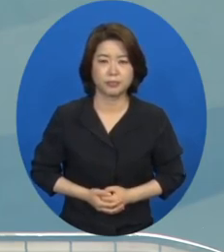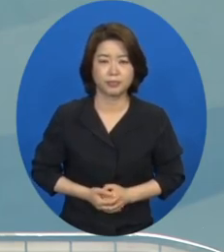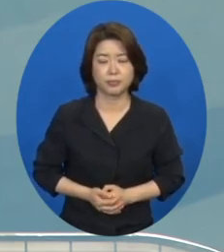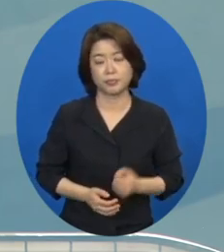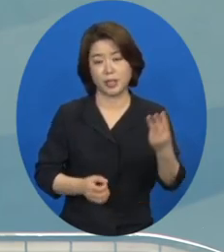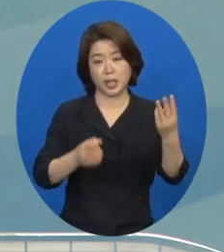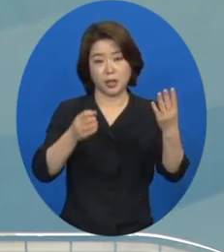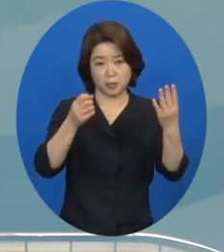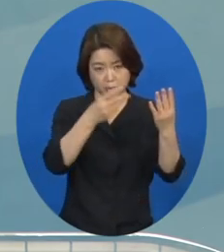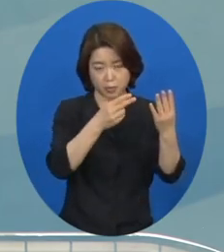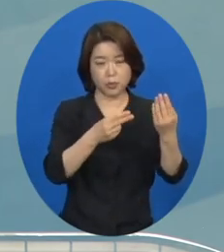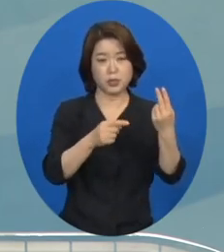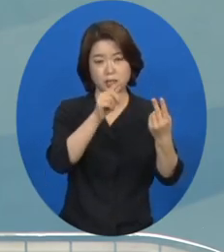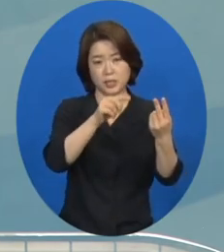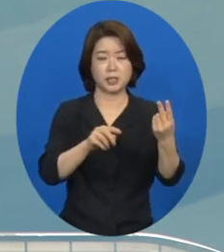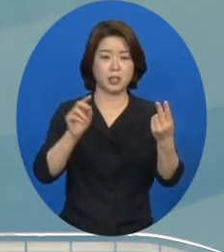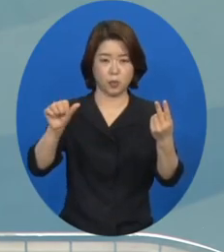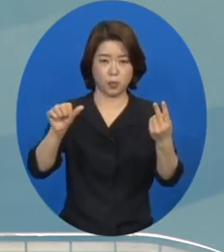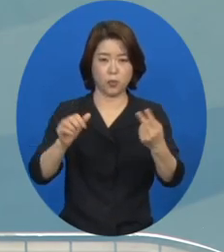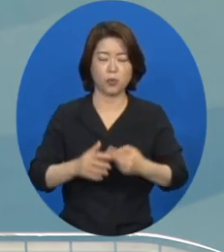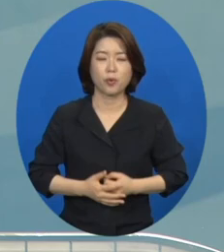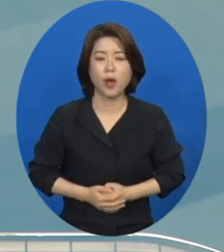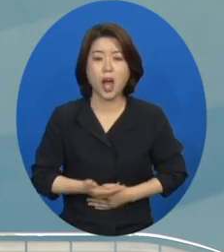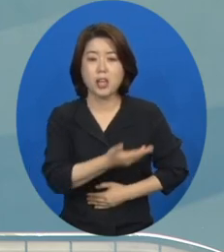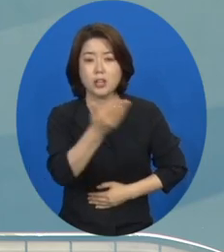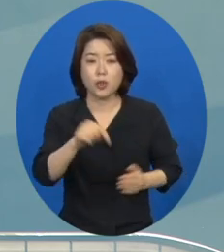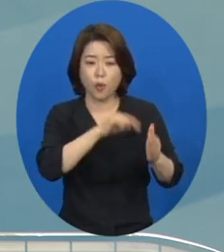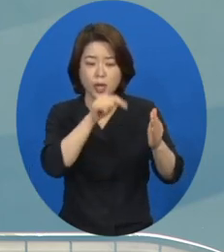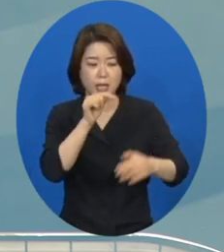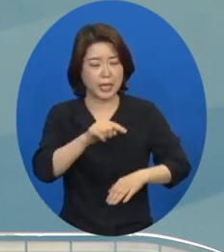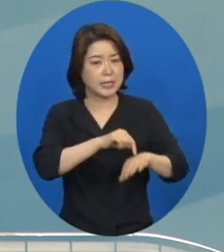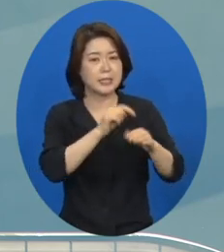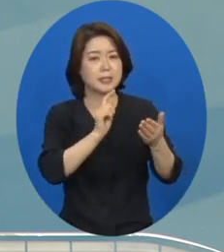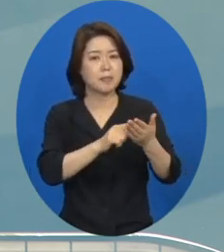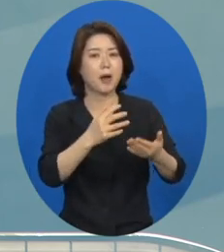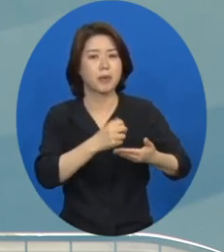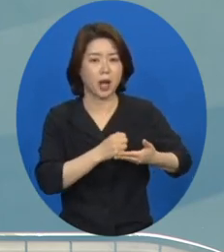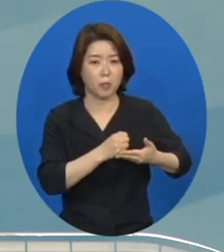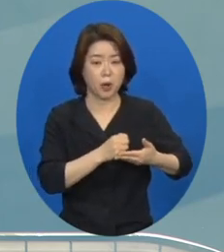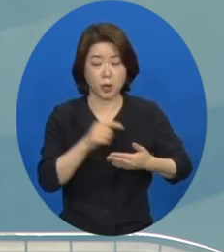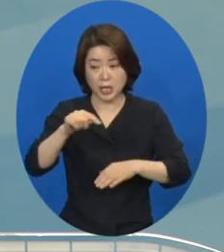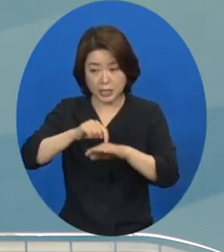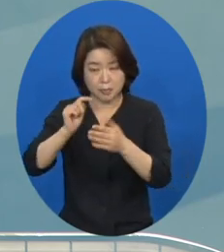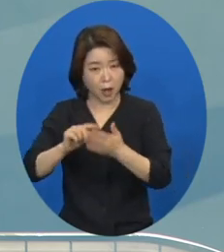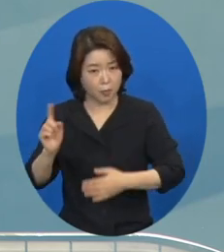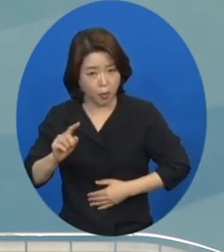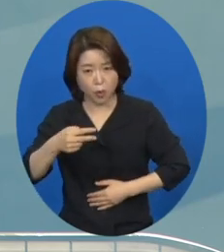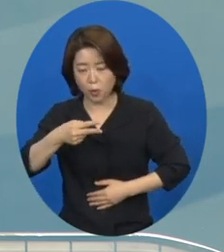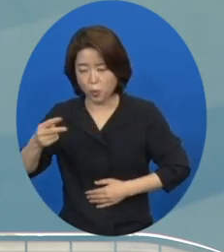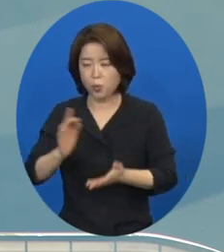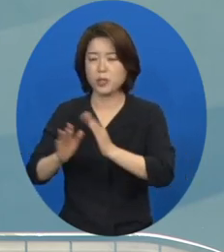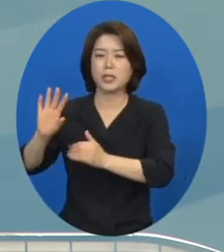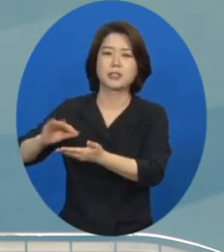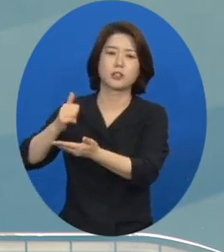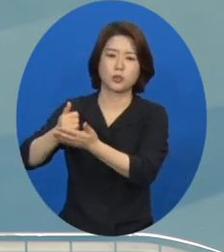빌립보서 2장 5절에 너희 안에 이 마음을 품으라. 곧 그리스도 예수의 마음이니.